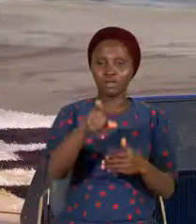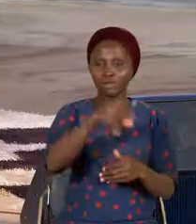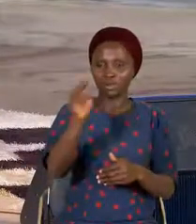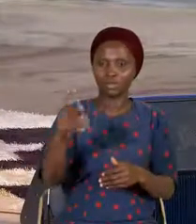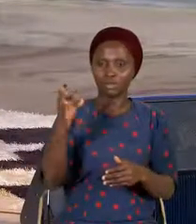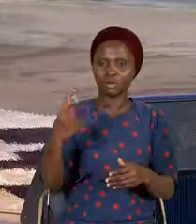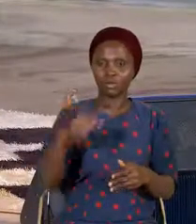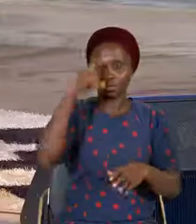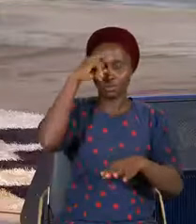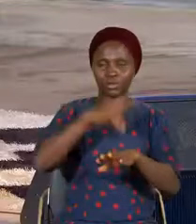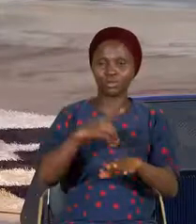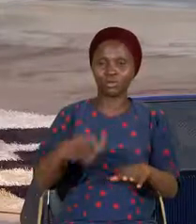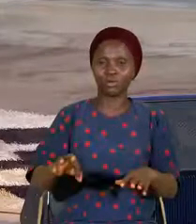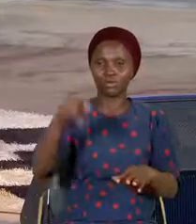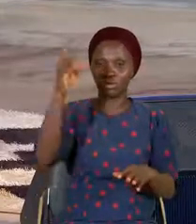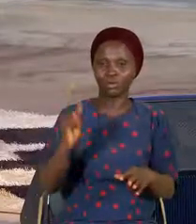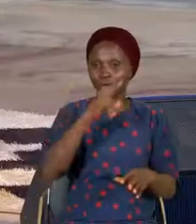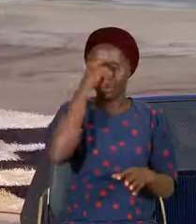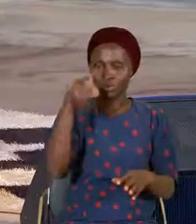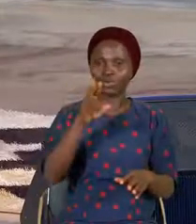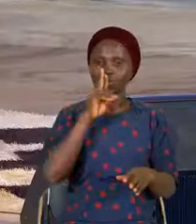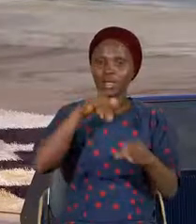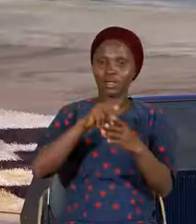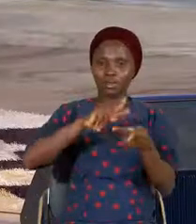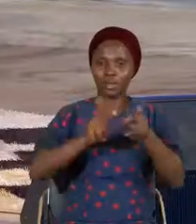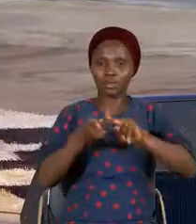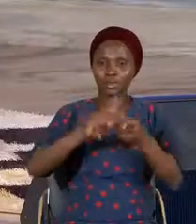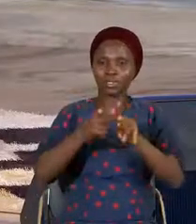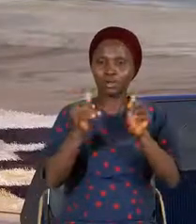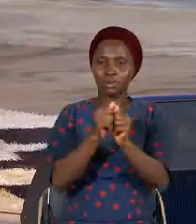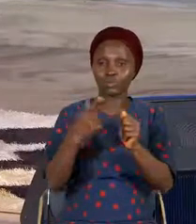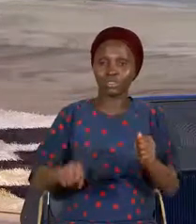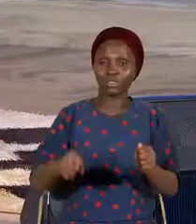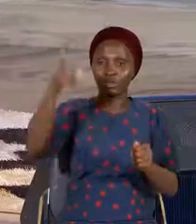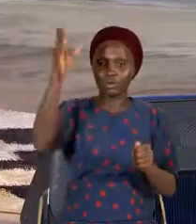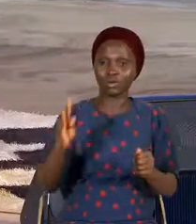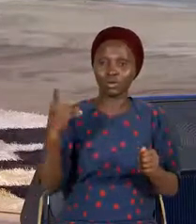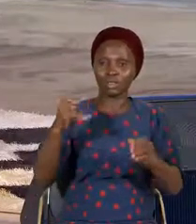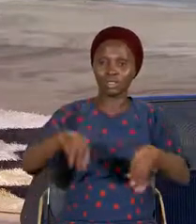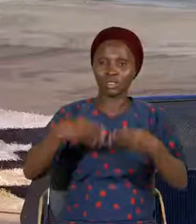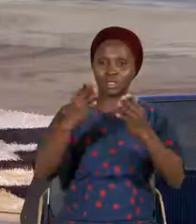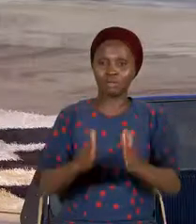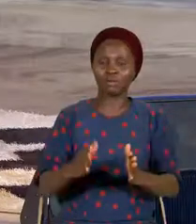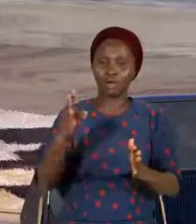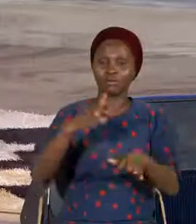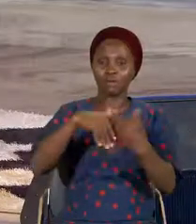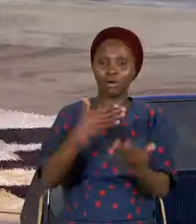la sagesse de Dieu, parce que vous êtes en partenariat avec le Dieu, le donateur de toute